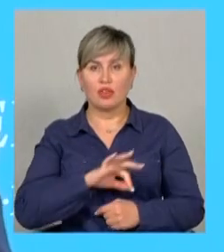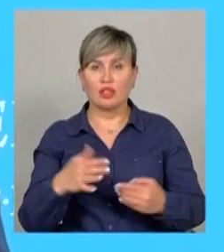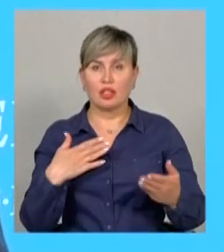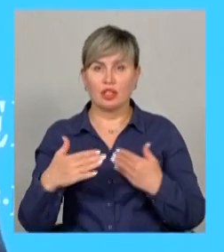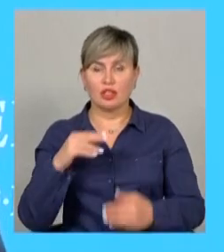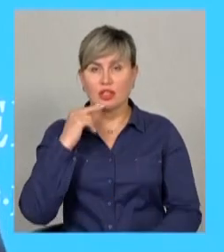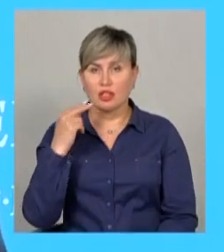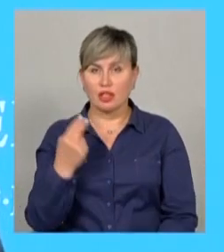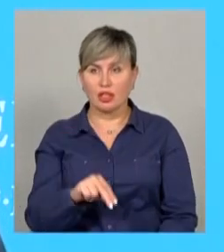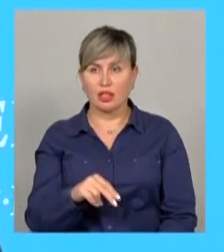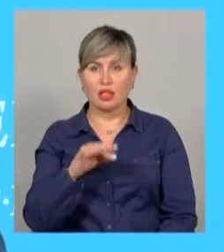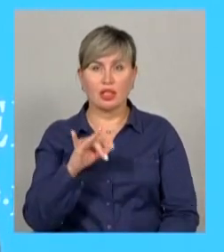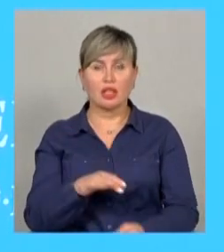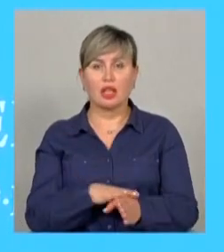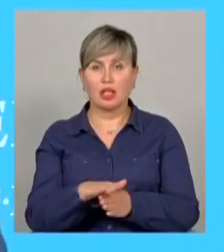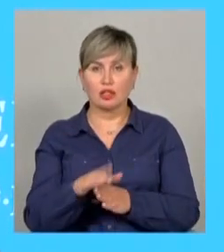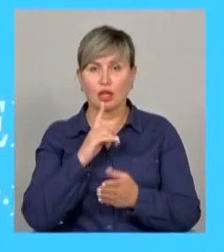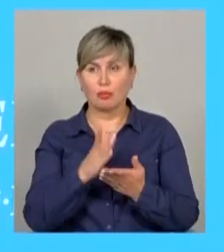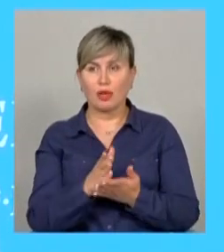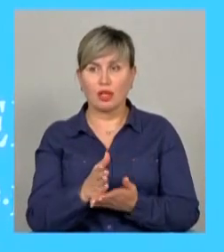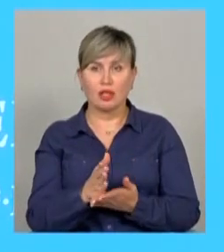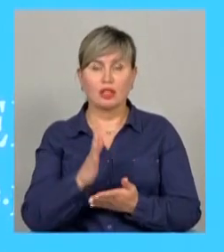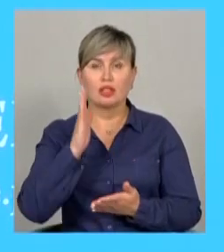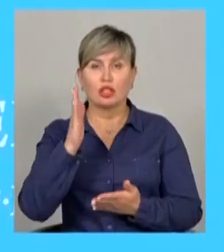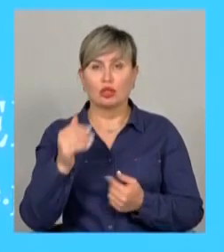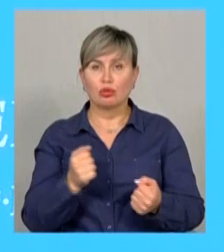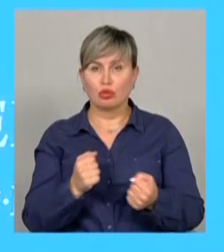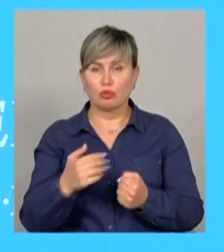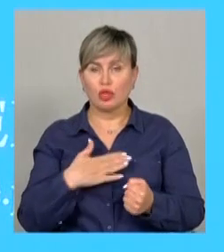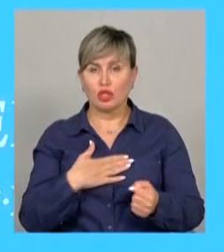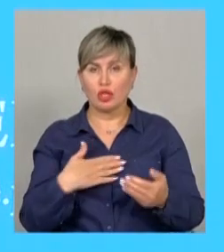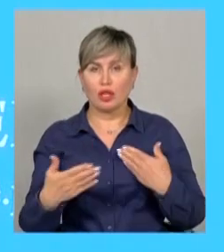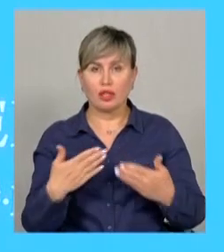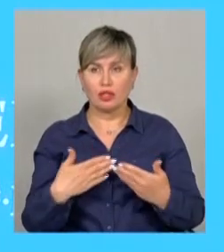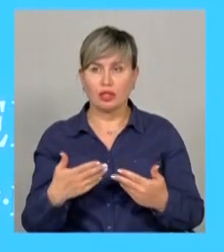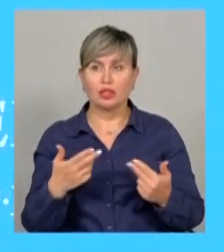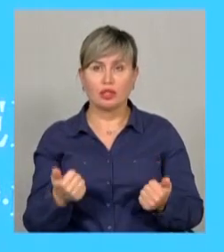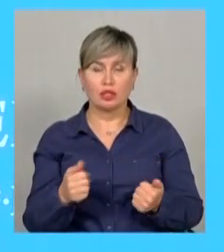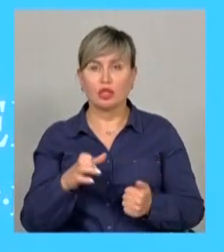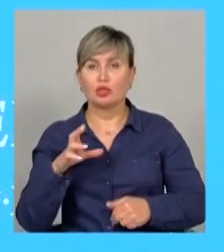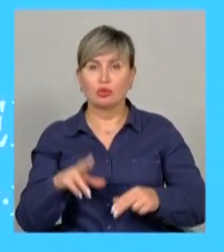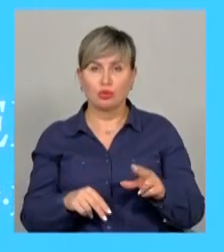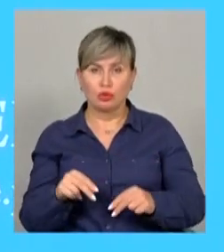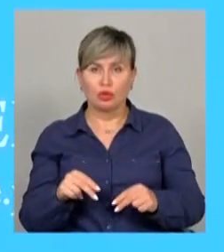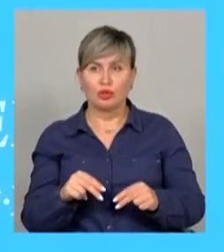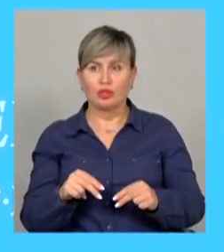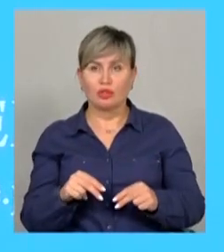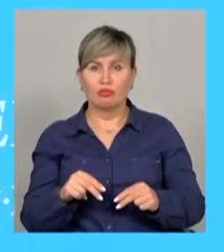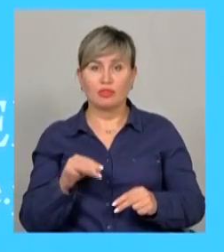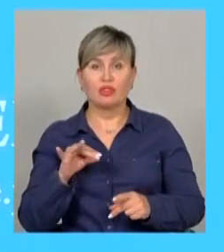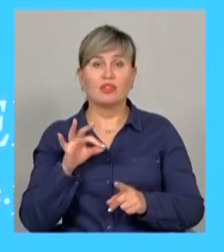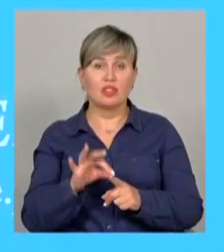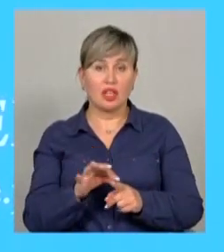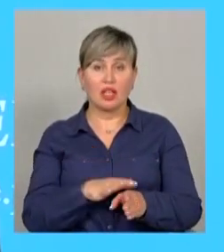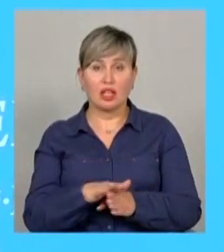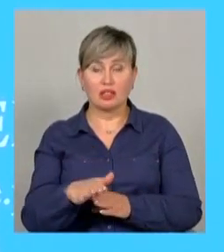Китаем и реализовывать политику на дальнейшее укрепление наших отношений. Конечно, с учетом и в целях